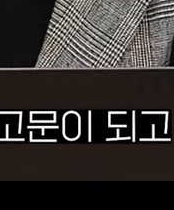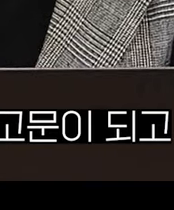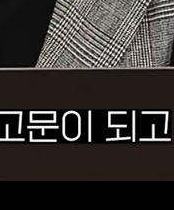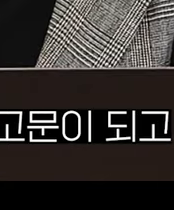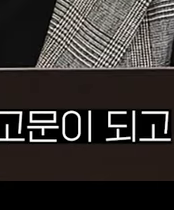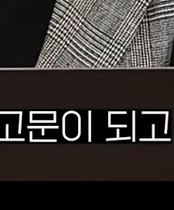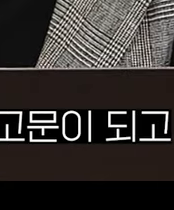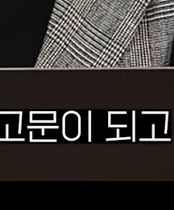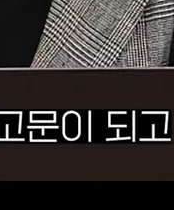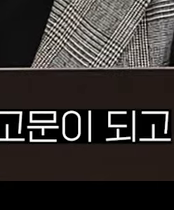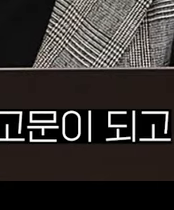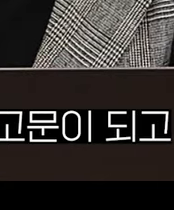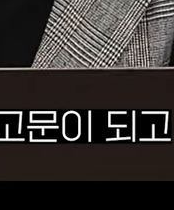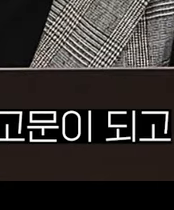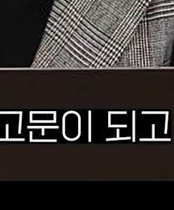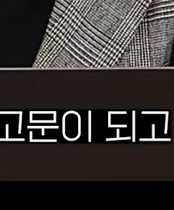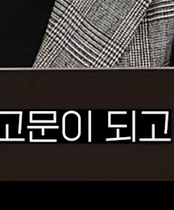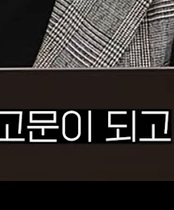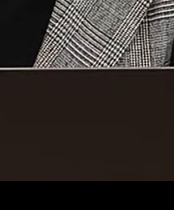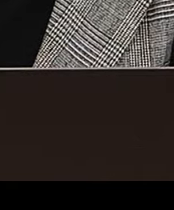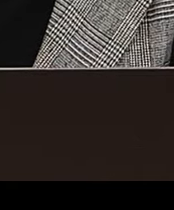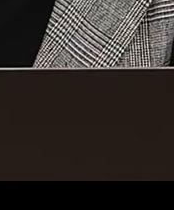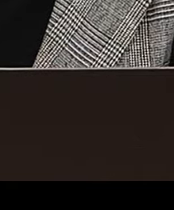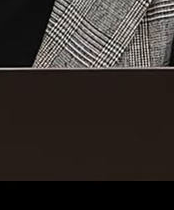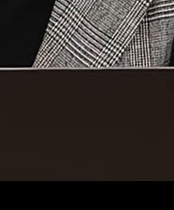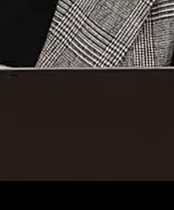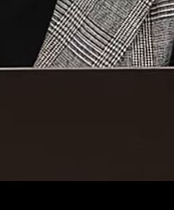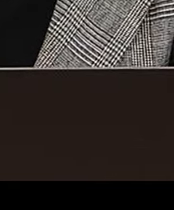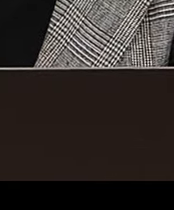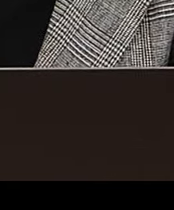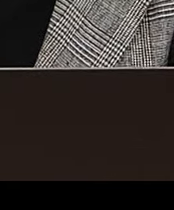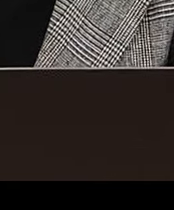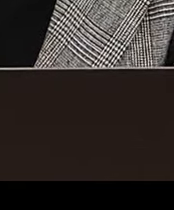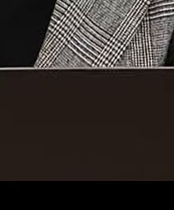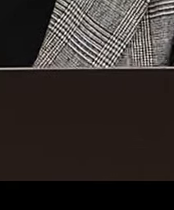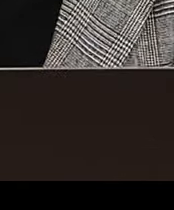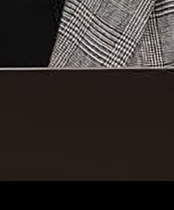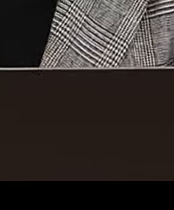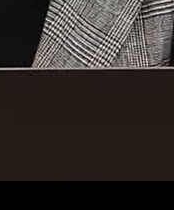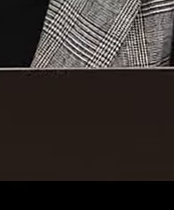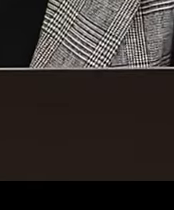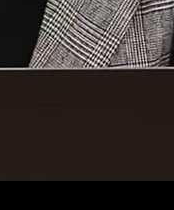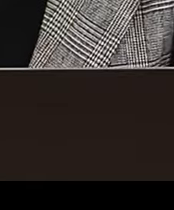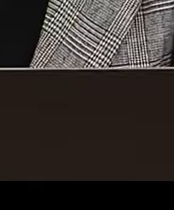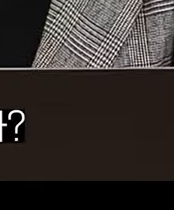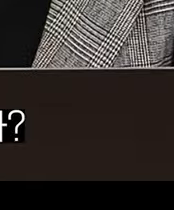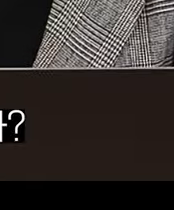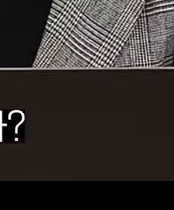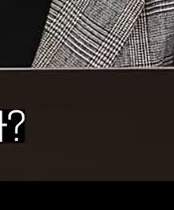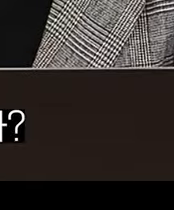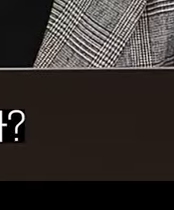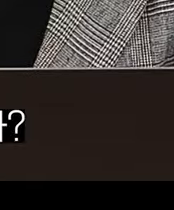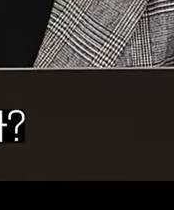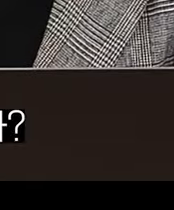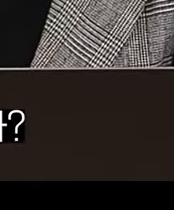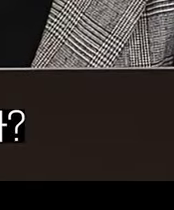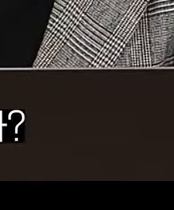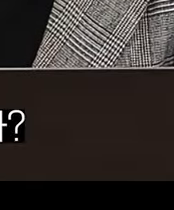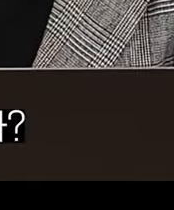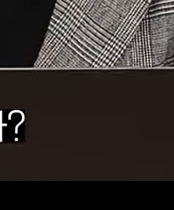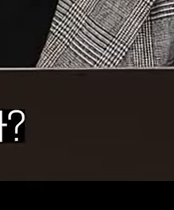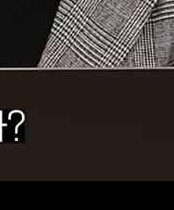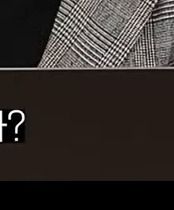보고문은 위헌 위법한 보고문이 되고 법률적 효력을 발휘를 할 수가 없습니다. 장관, 이날